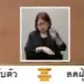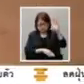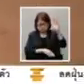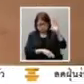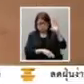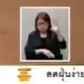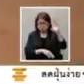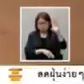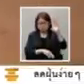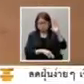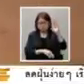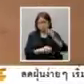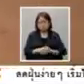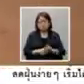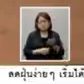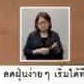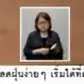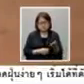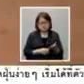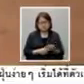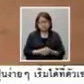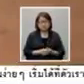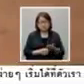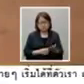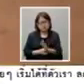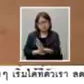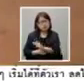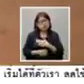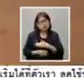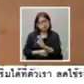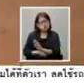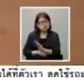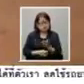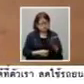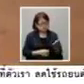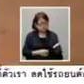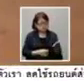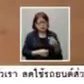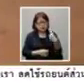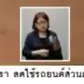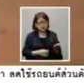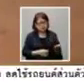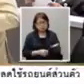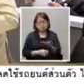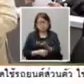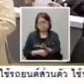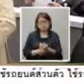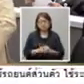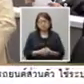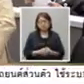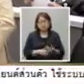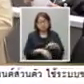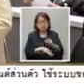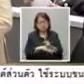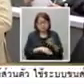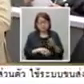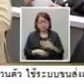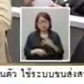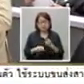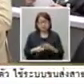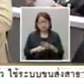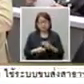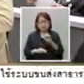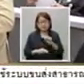งครับ เชิญ ท่านประธานครับ เสรีรอแป๊บหนึ่งนะครับมีท่านสมาชิกประท้วงเชิญท่านจิราครับ ท่านประธานครับผมนายศิระเ